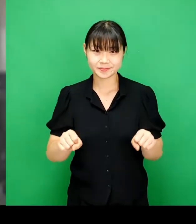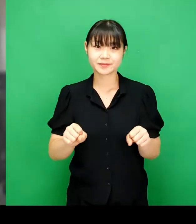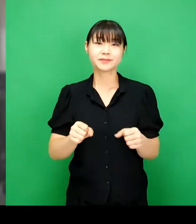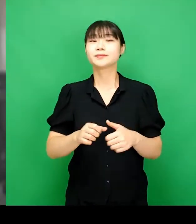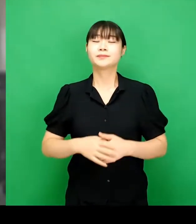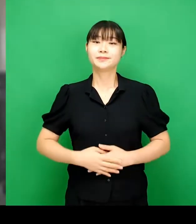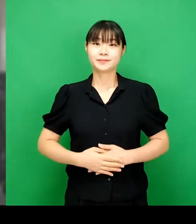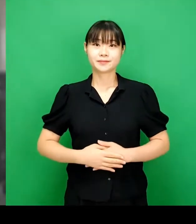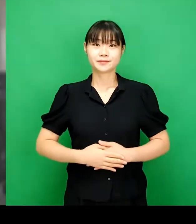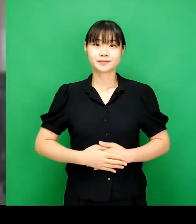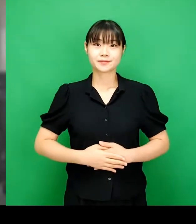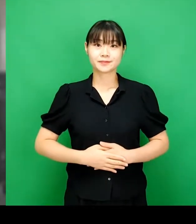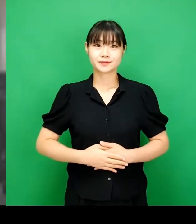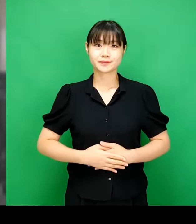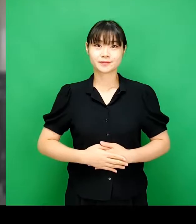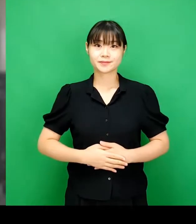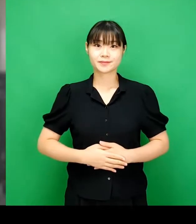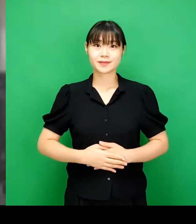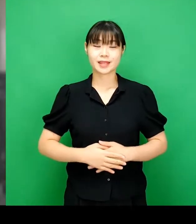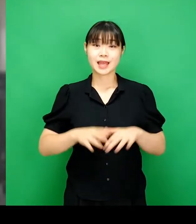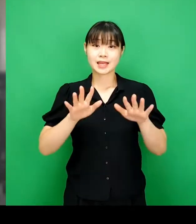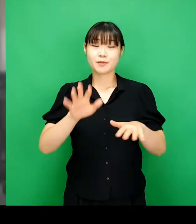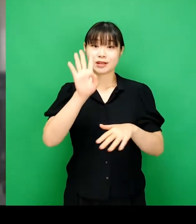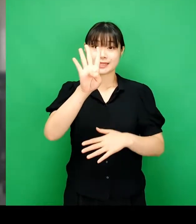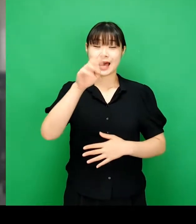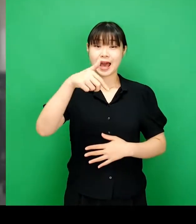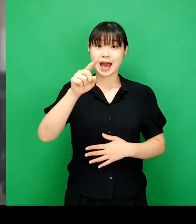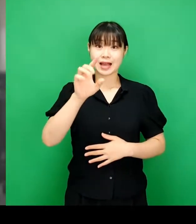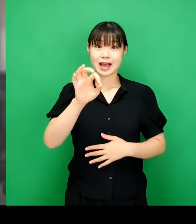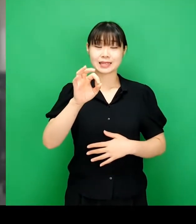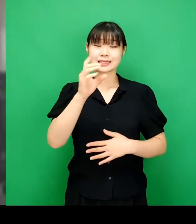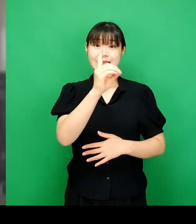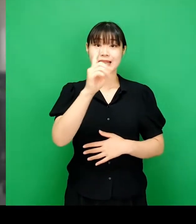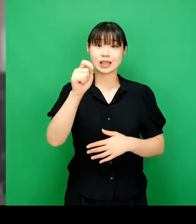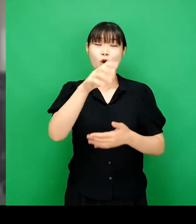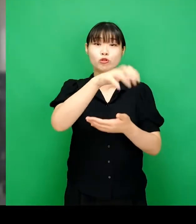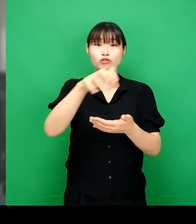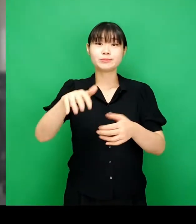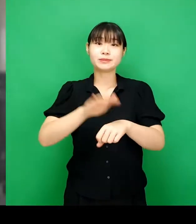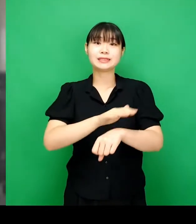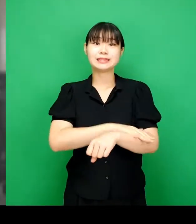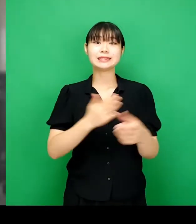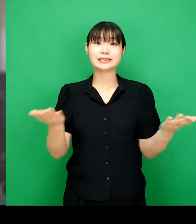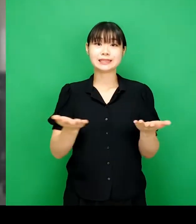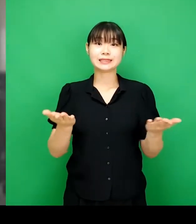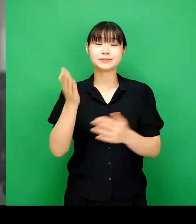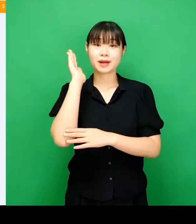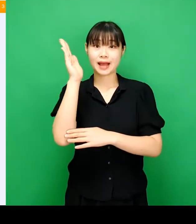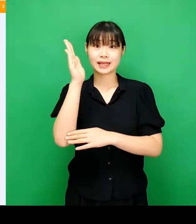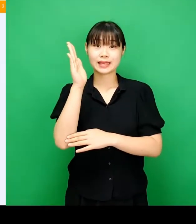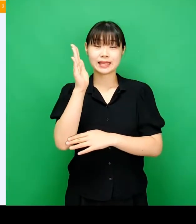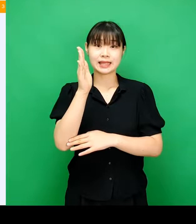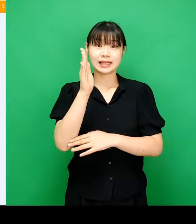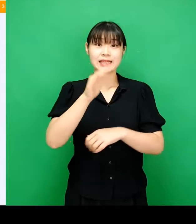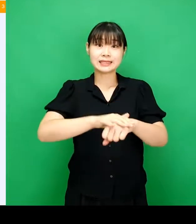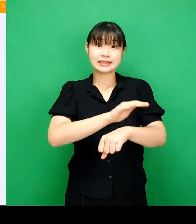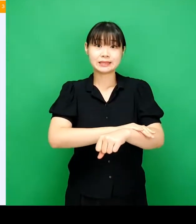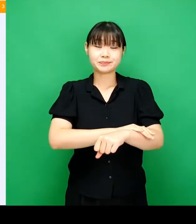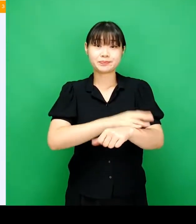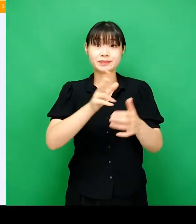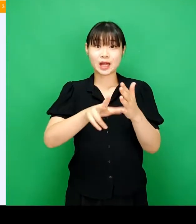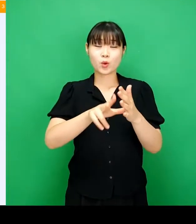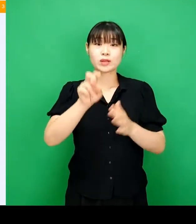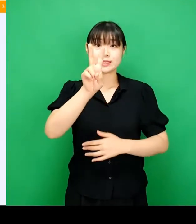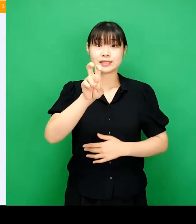안녕하세요. 뉴스타파 데이터팀 최윤원입니다. 이번 4강은 데이터 수집 실습 강의입니다. 실습